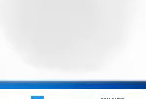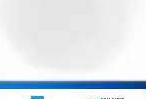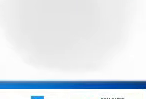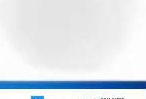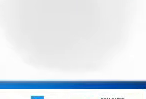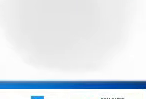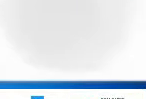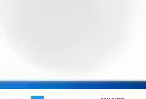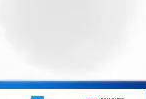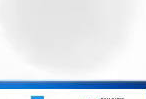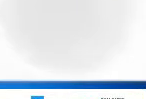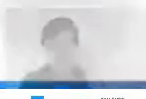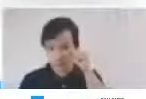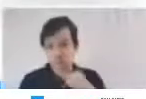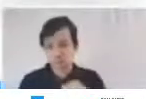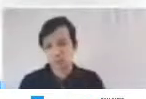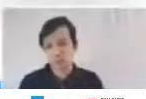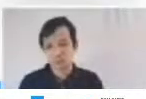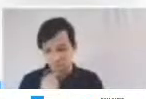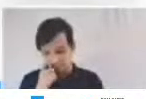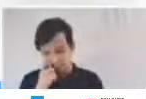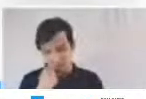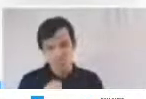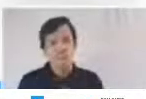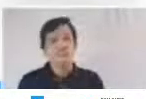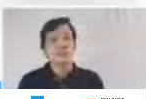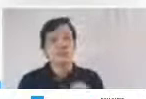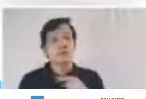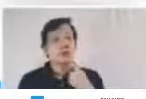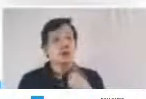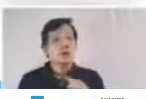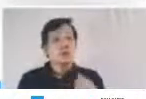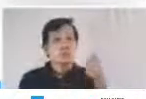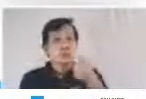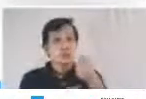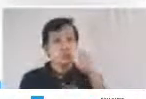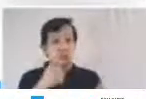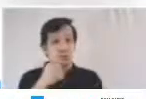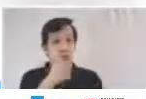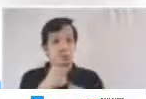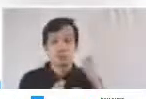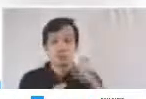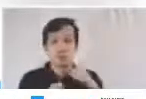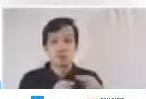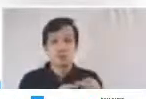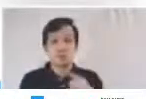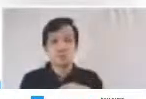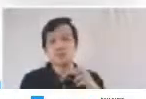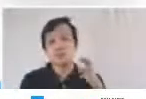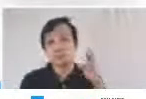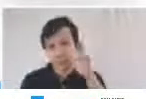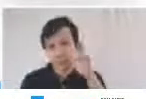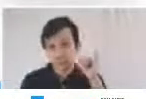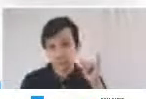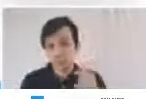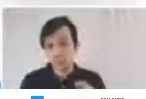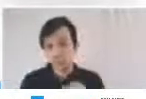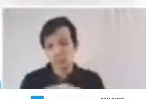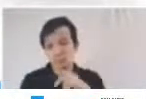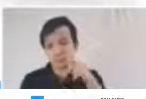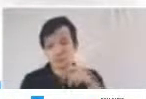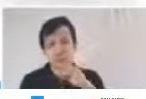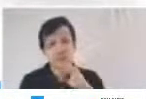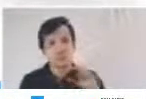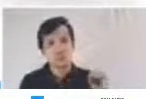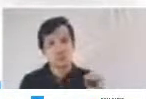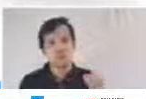kahapon. 119 sa dagdag na kasong ito ang fresh cases habang 433 ang itinuturing na late